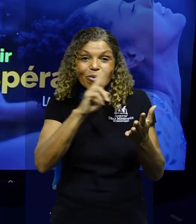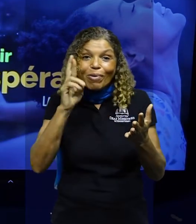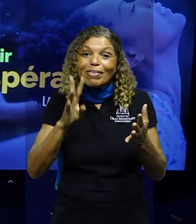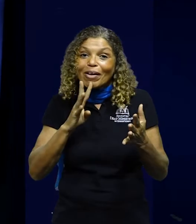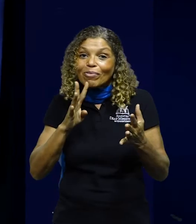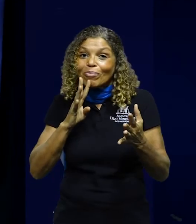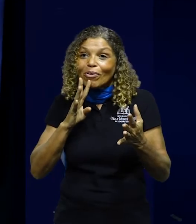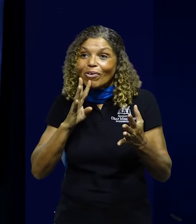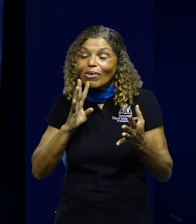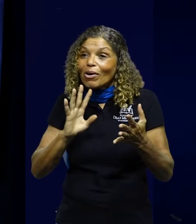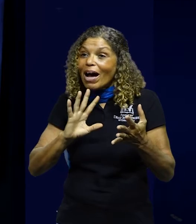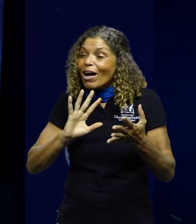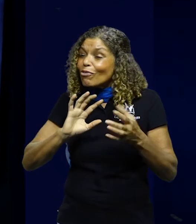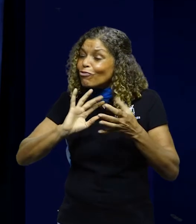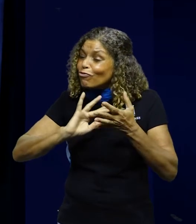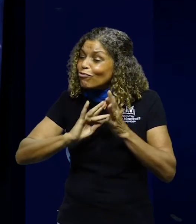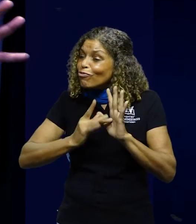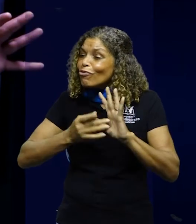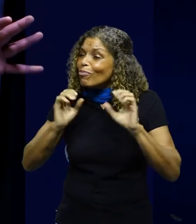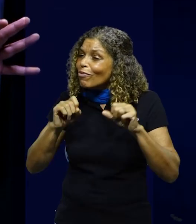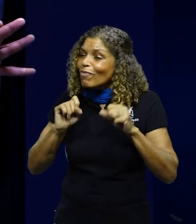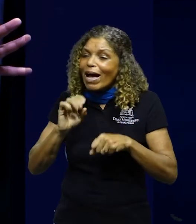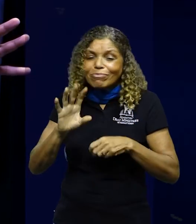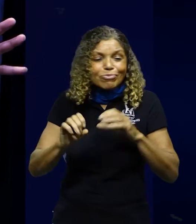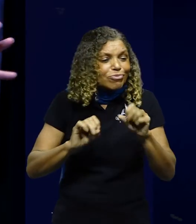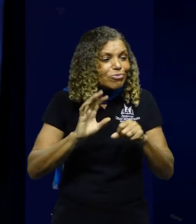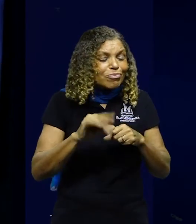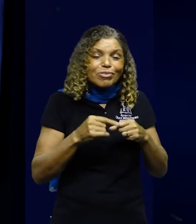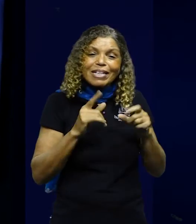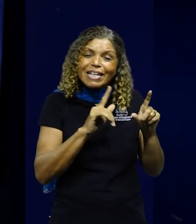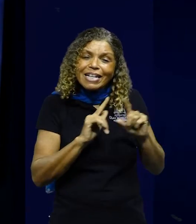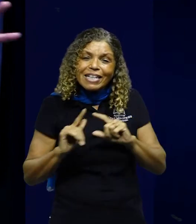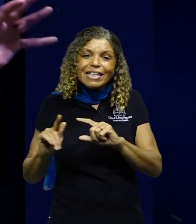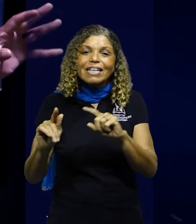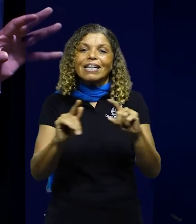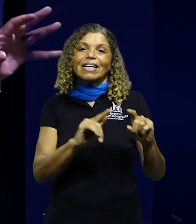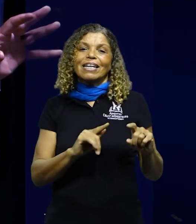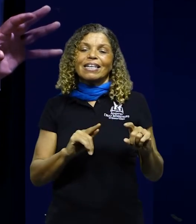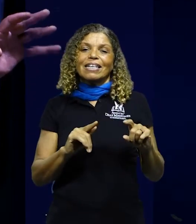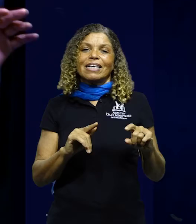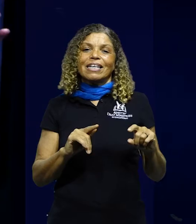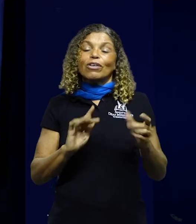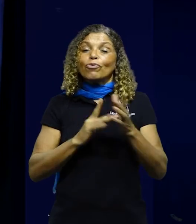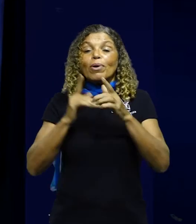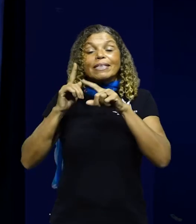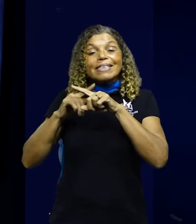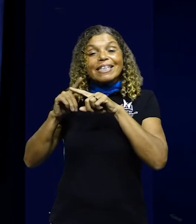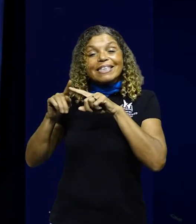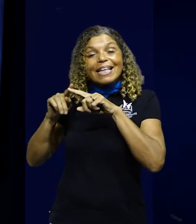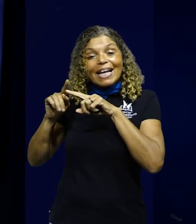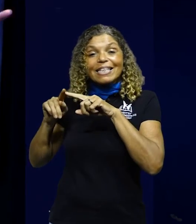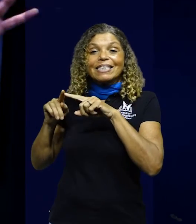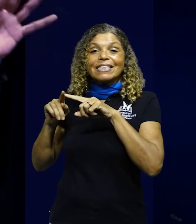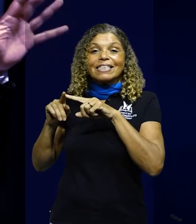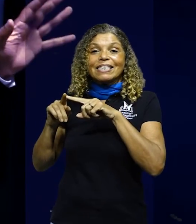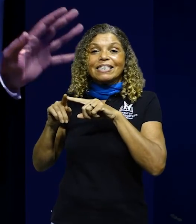domaine. Il détaille tous les domaines de la vie. Et à tous ses sens, il a accordé tout